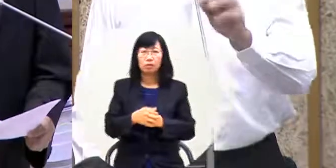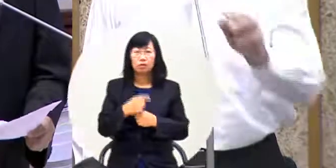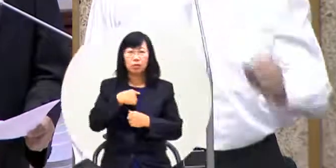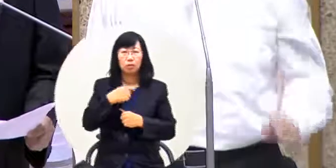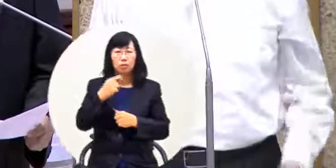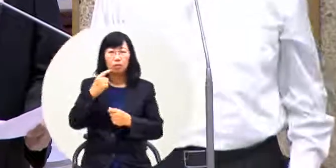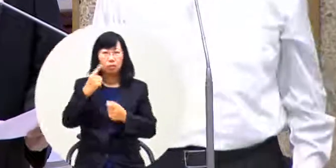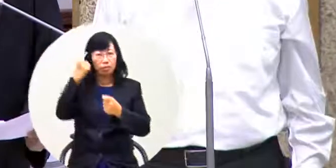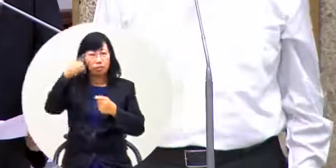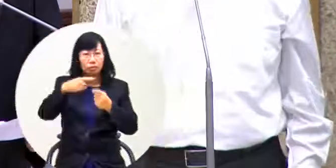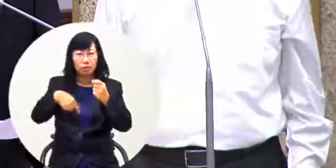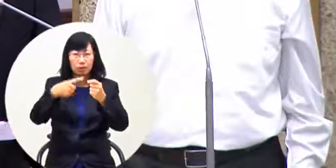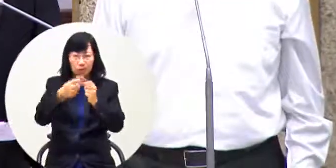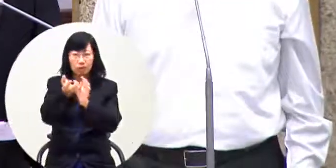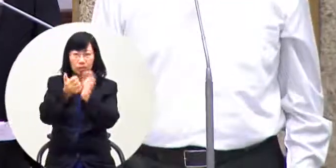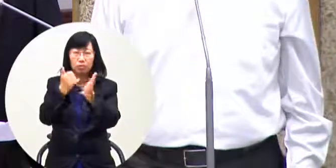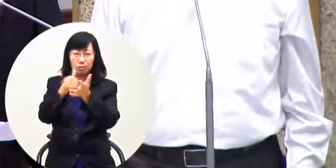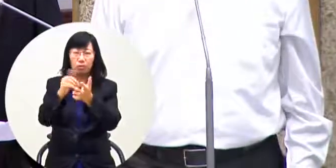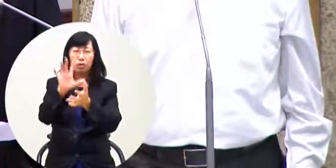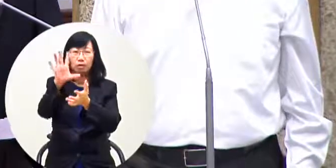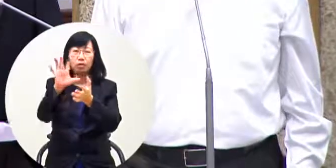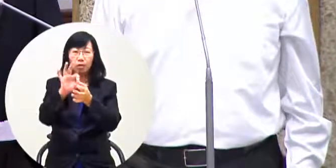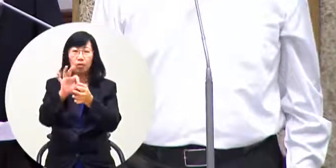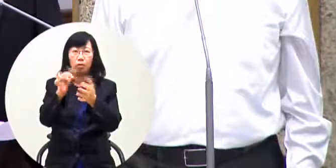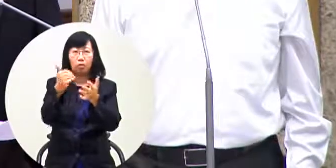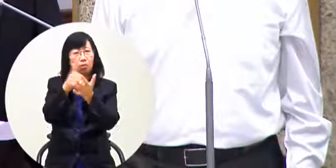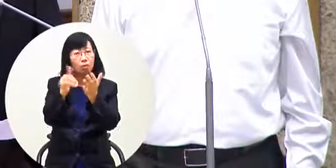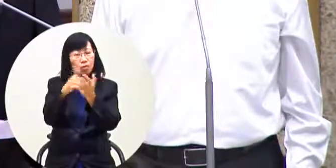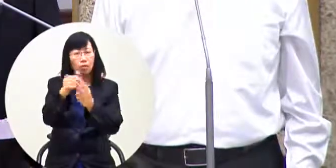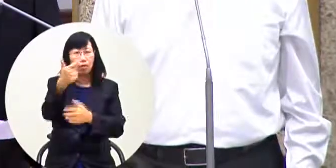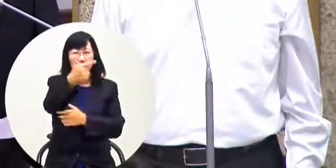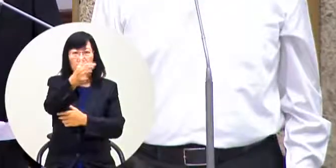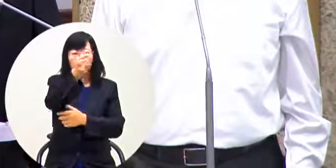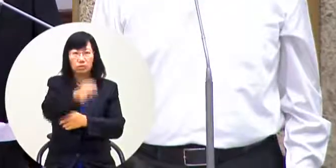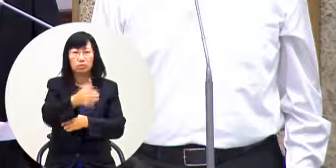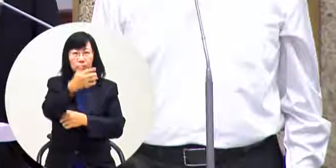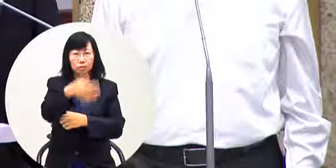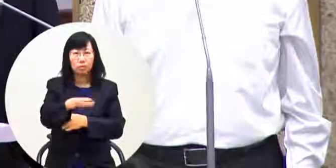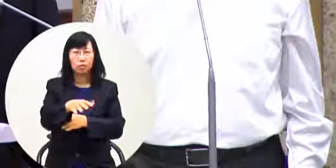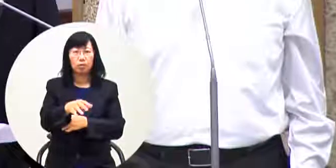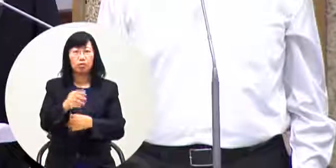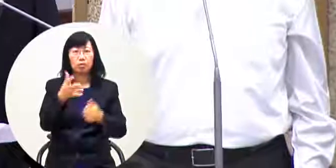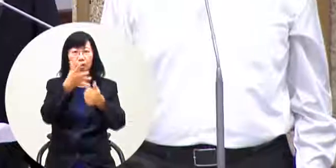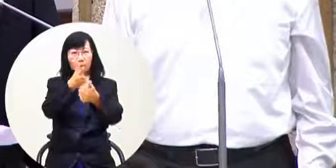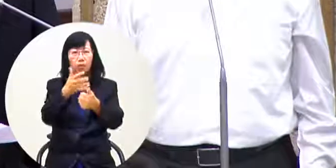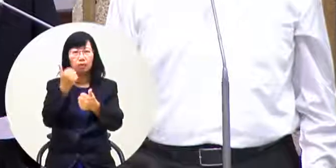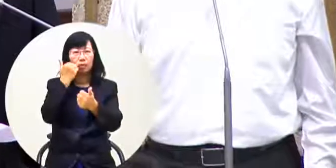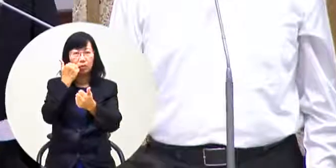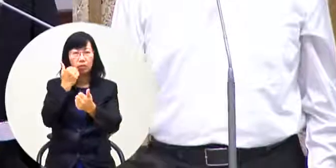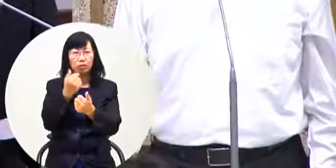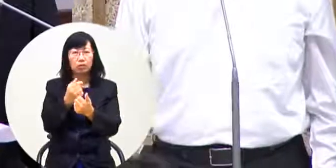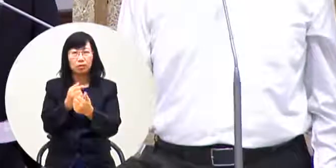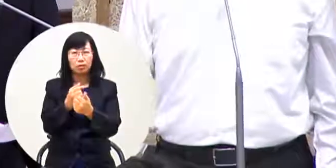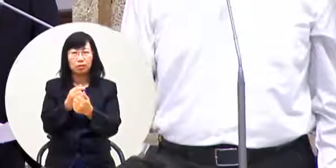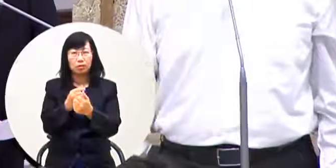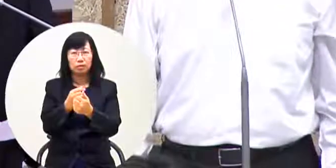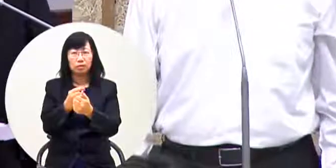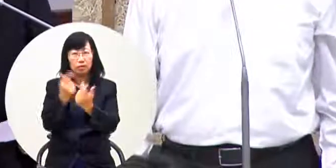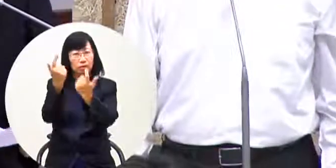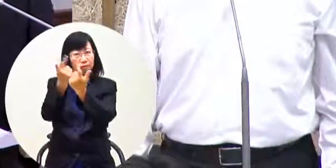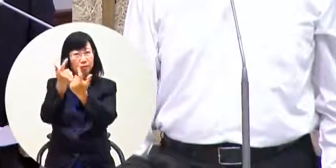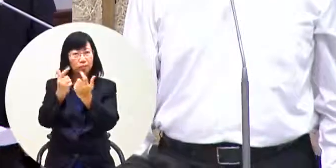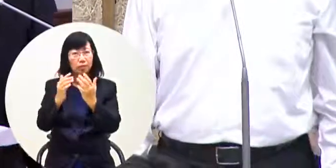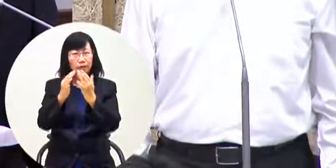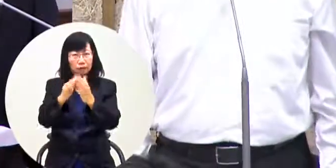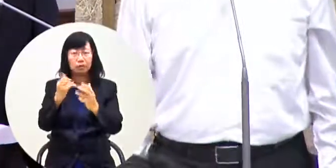6亿多，5比1，5比1，一条可能台北市的路已经翻2遍了，咱还可能还搁咧